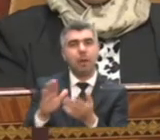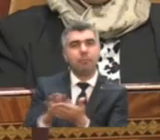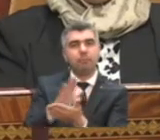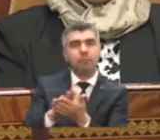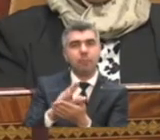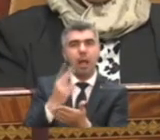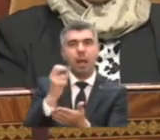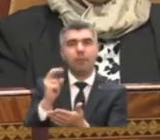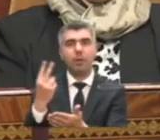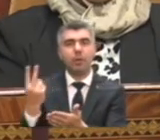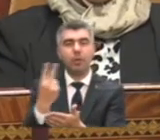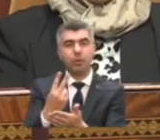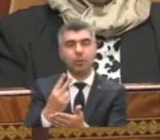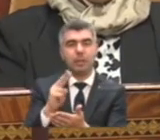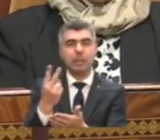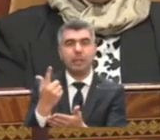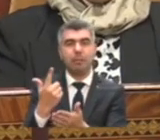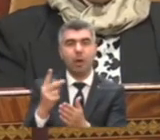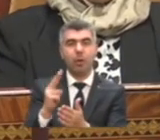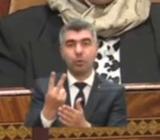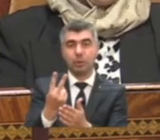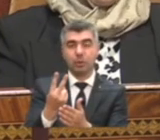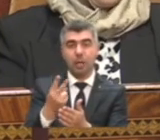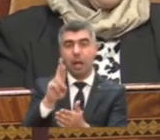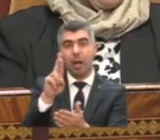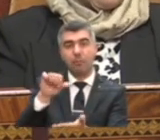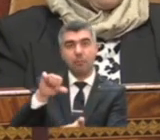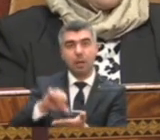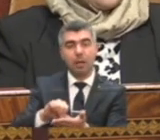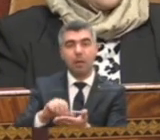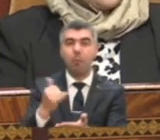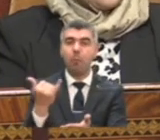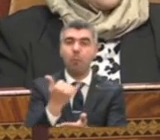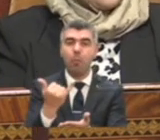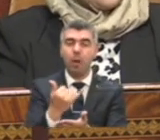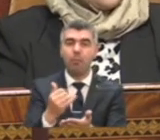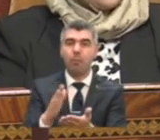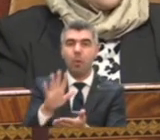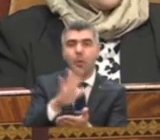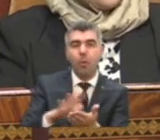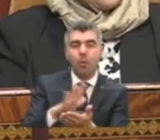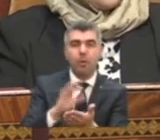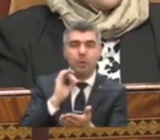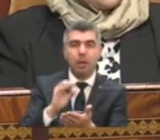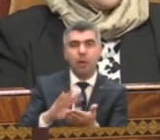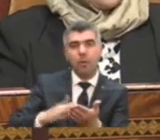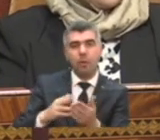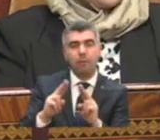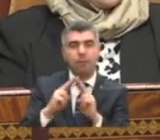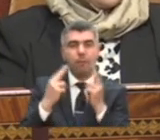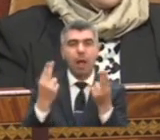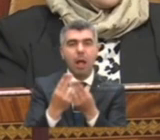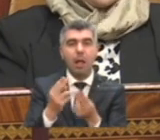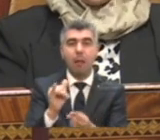في دورته 27 بالرباط، باعتباره واحدا من أهم الملتقيات الثقافية والأدبية في العالم